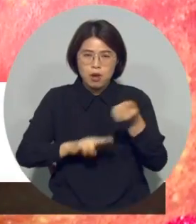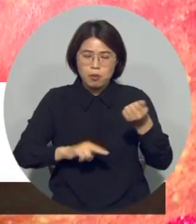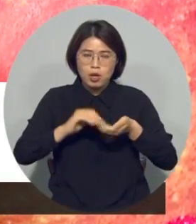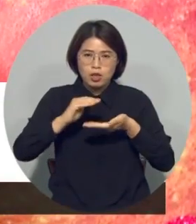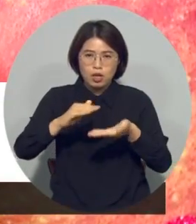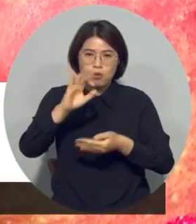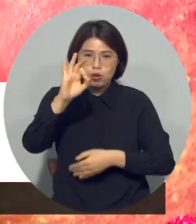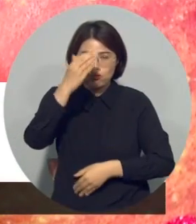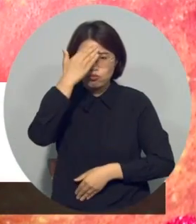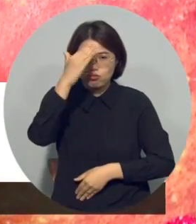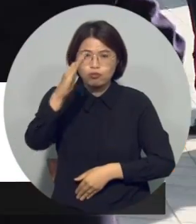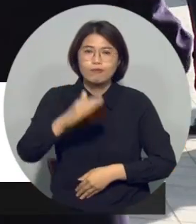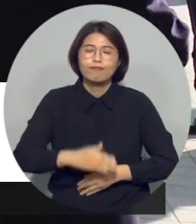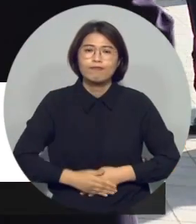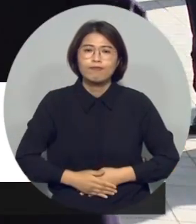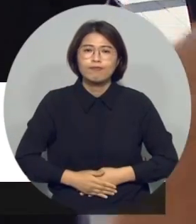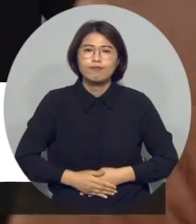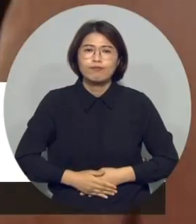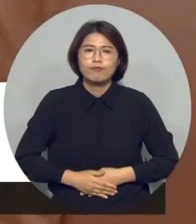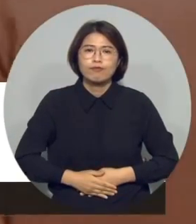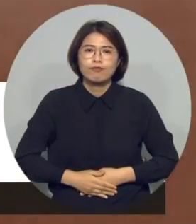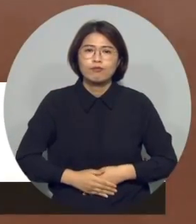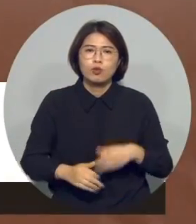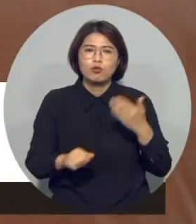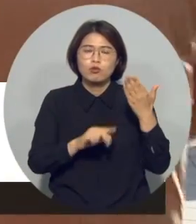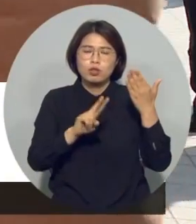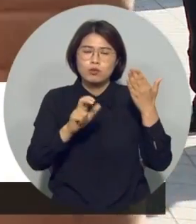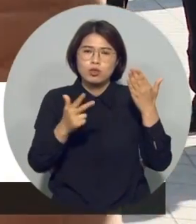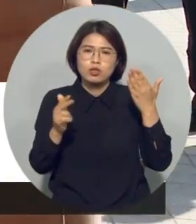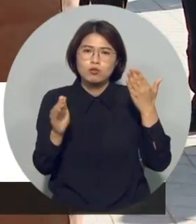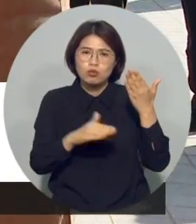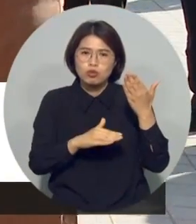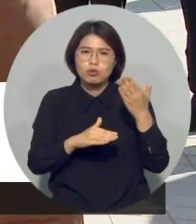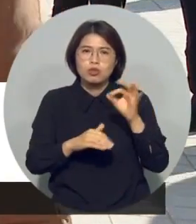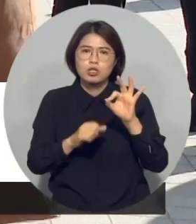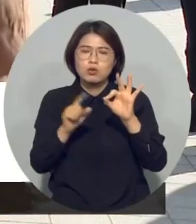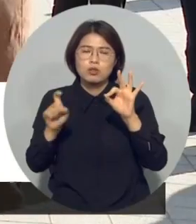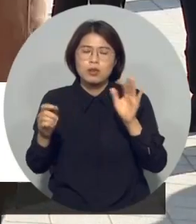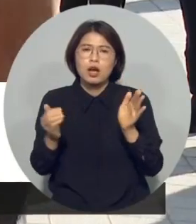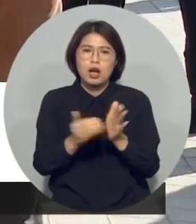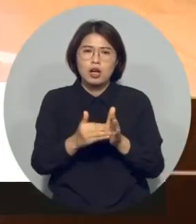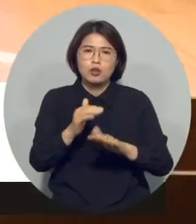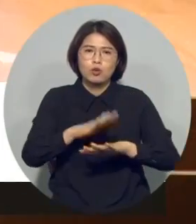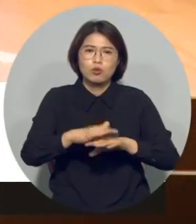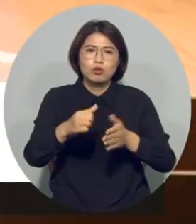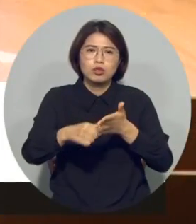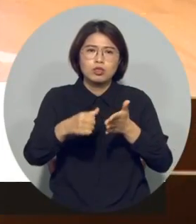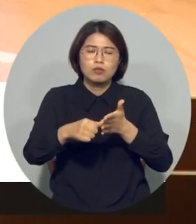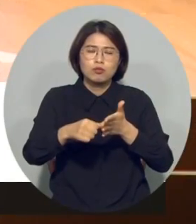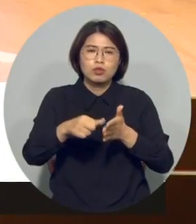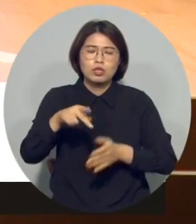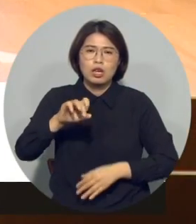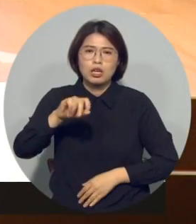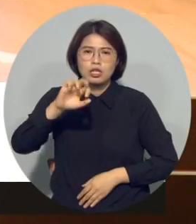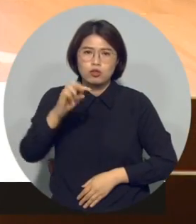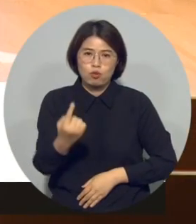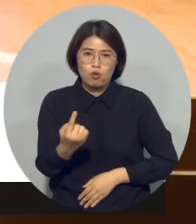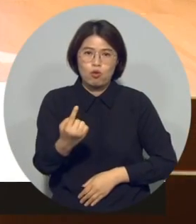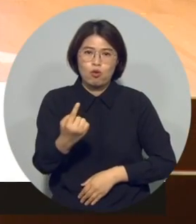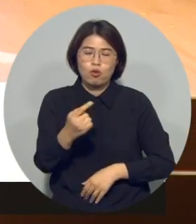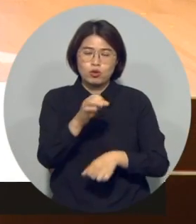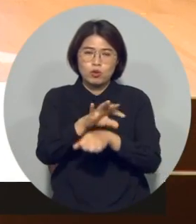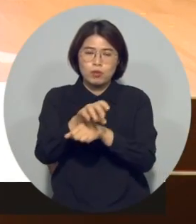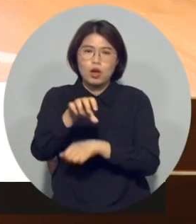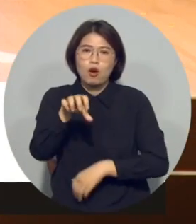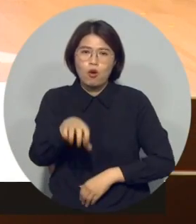택배비도 받지 않습니다. 오는 27일부터 다음 달 10일까지 경북 농특산물 쇼핑몰 사이소에서 샤인머스켓